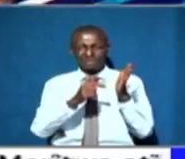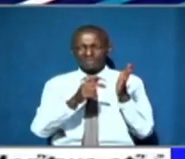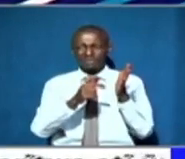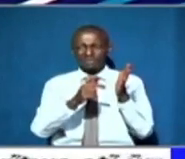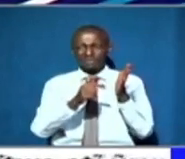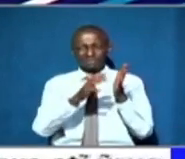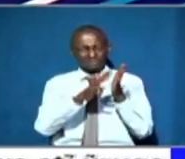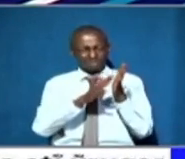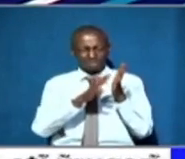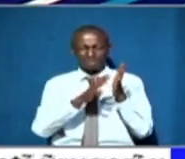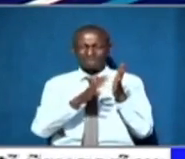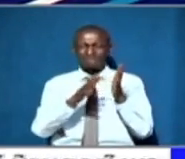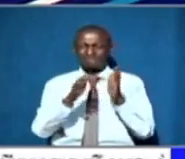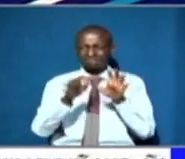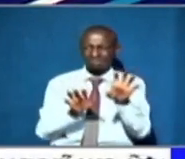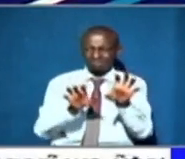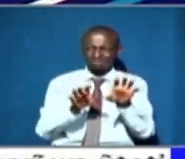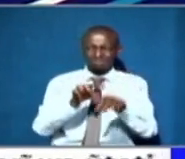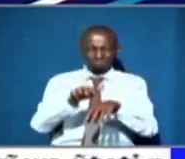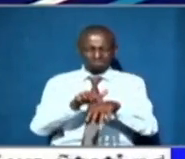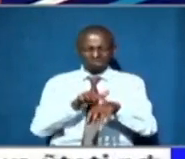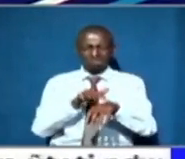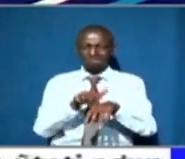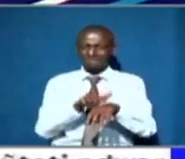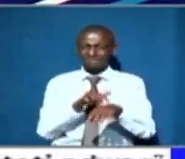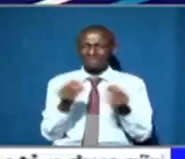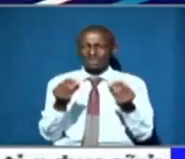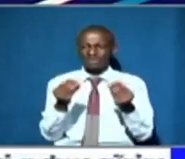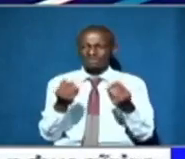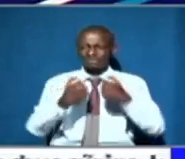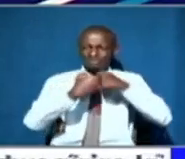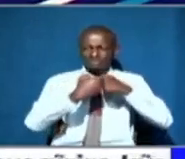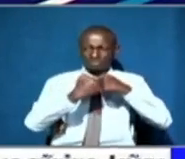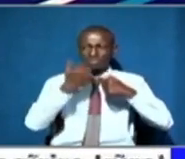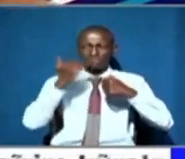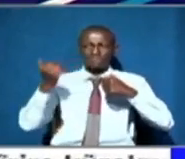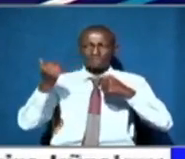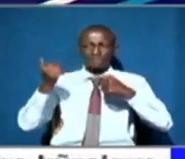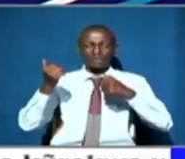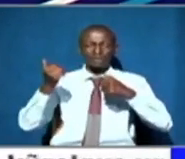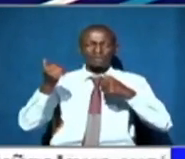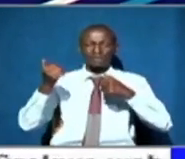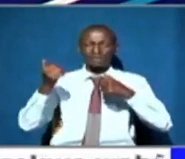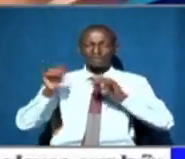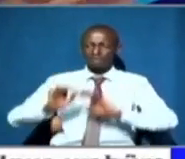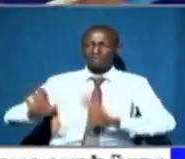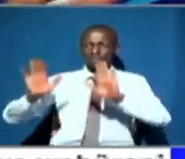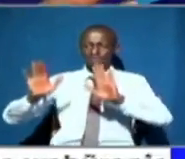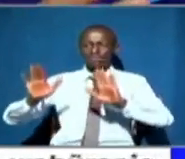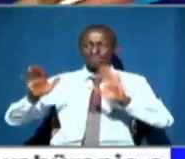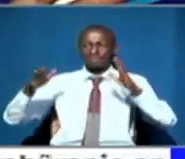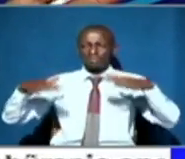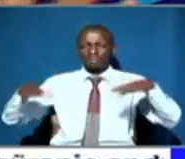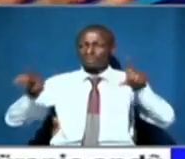muhani koguo ri ona ngota tiga nacio witikire jugu yo bwana jenga andu ni matuike akurinu